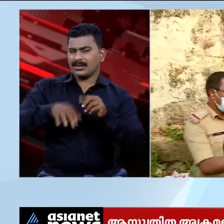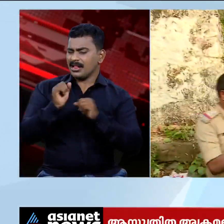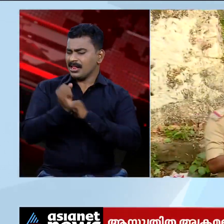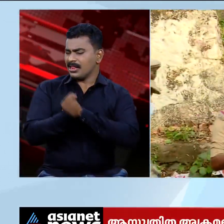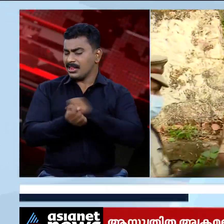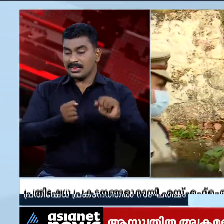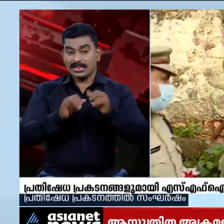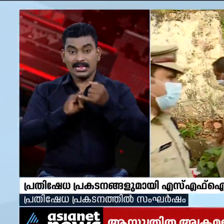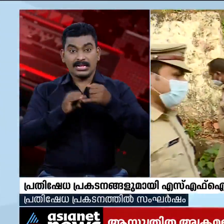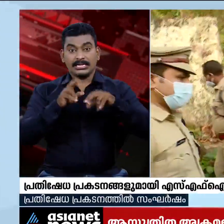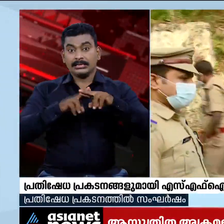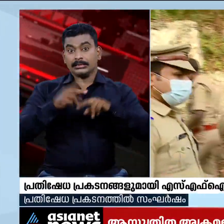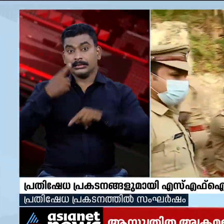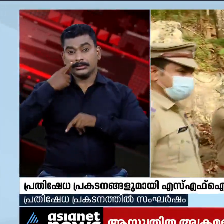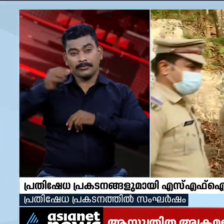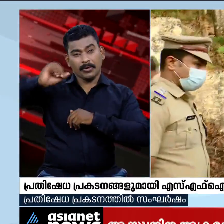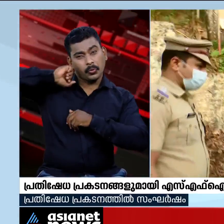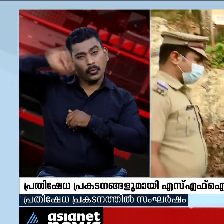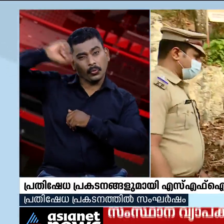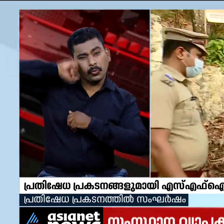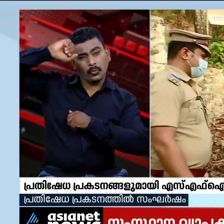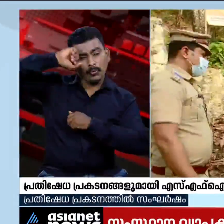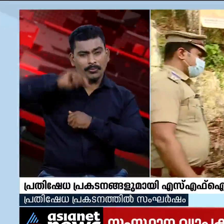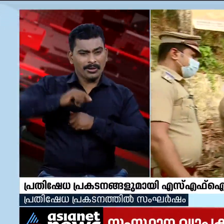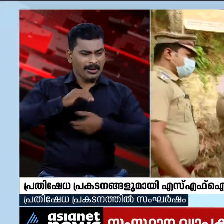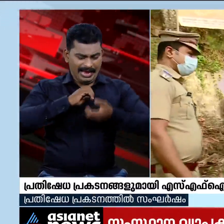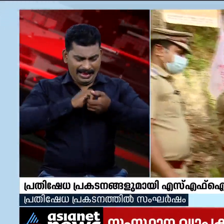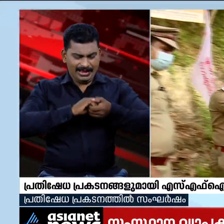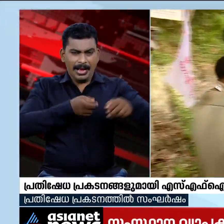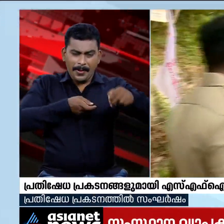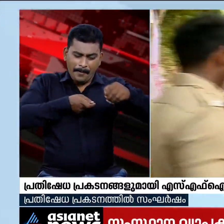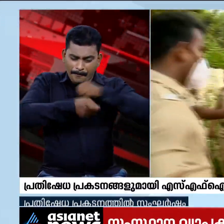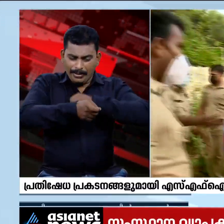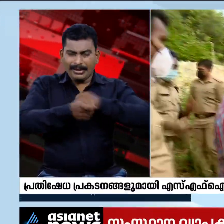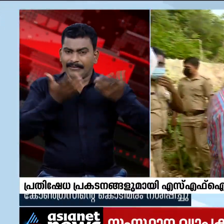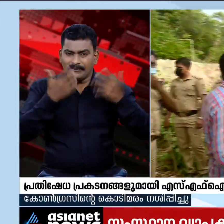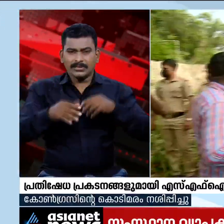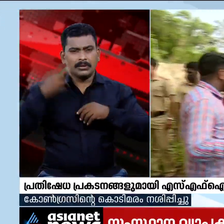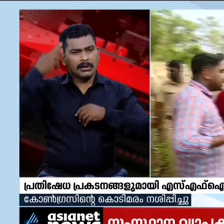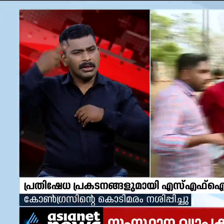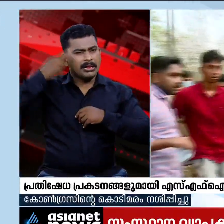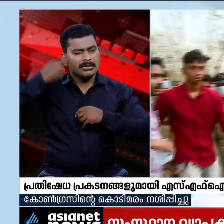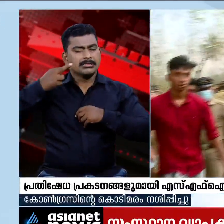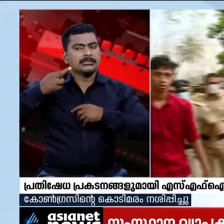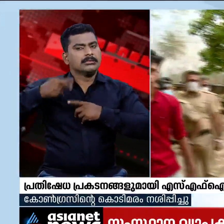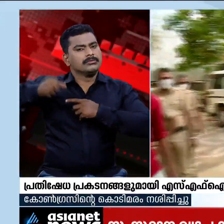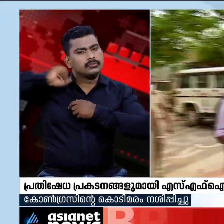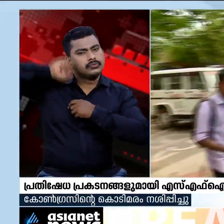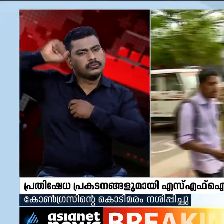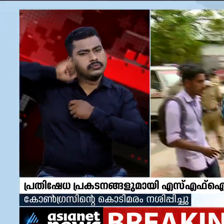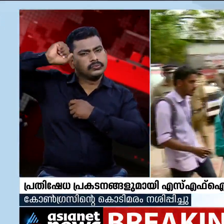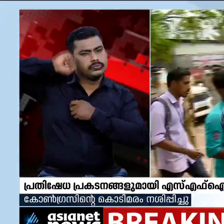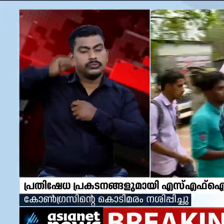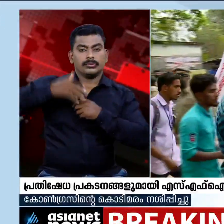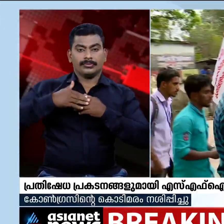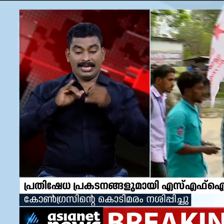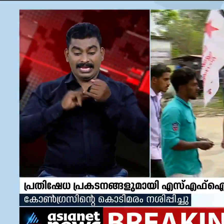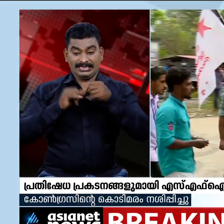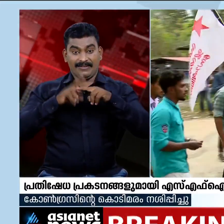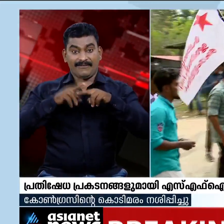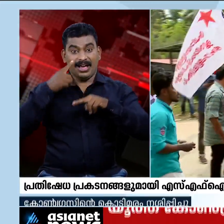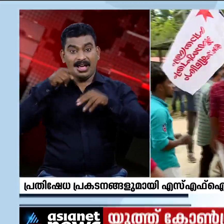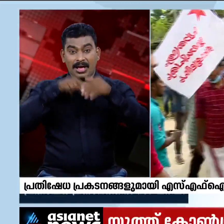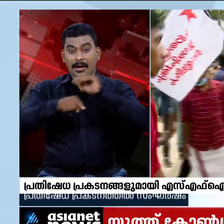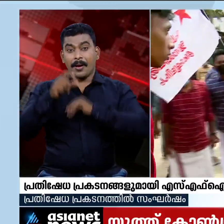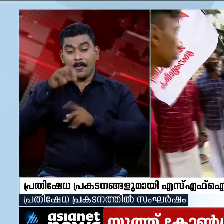പ്രവർത്തകർ പല കോളേജുകൾക്ക് മുന്നിലും പ്രകടനമുണ്ടായിരുന്നു. കോൺഗ്രസിന്റെ കൊടിമരം നശിപ്പിക്കുന്ന അടക്കമുള്ള ദൃശ്യങ്ങൾ നേരത്തെ നമ്മൾ കണ്ടതാണ്. ഇപ്പോൾ ഇത് പത്തനംതിട്ട മുസല്യാർ